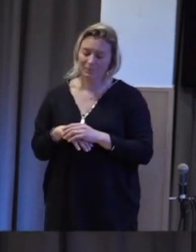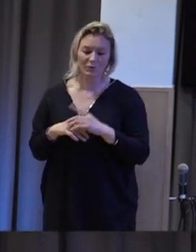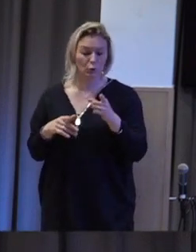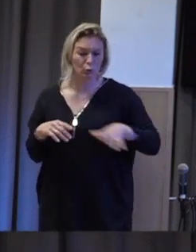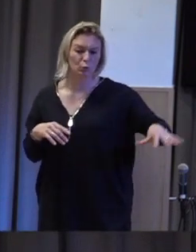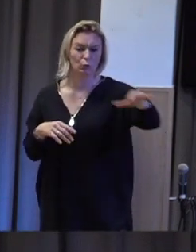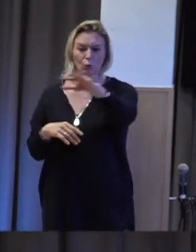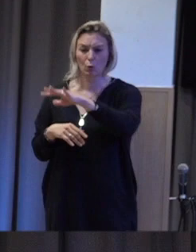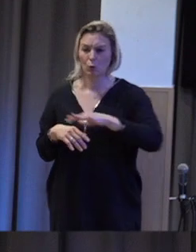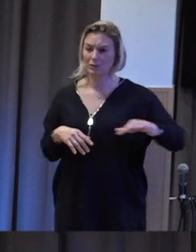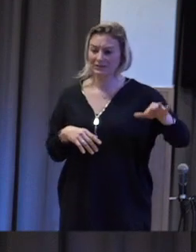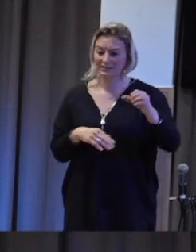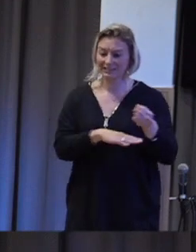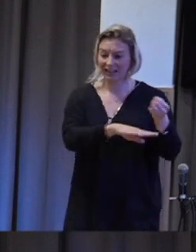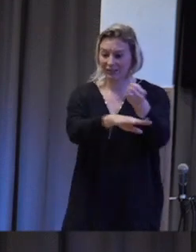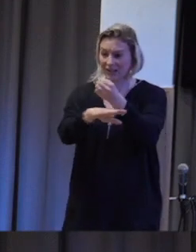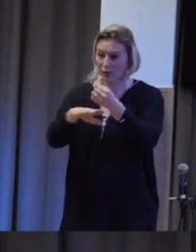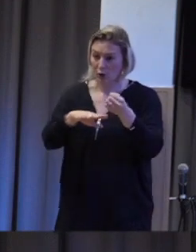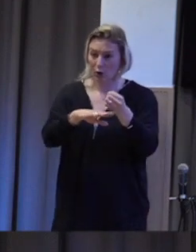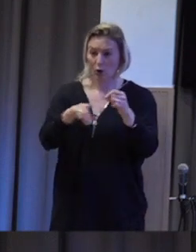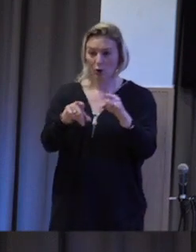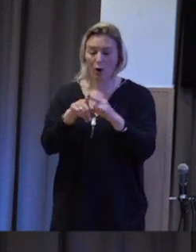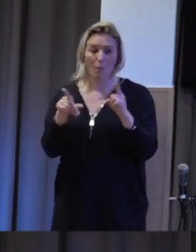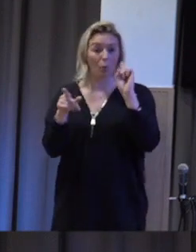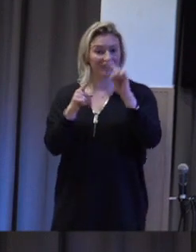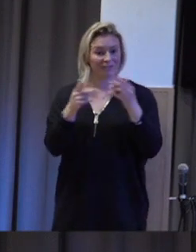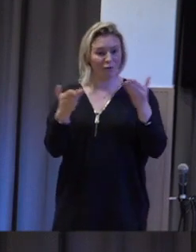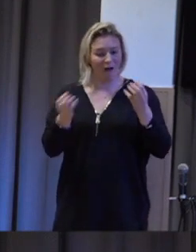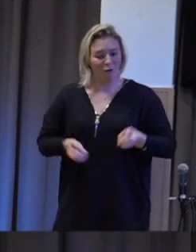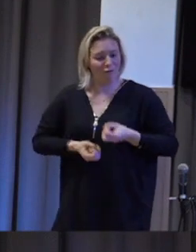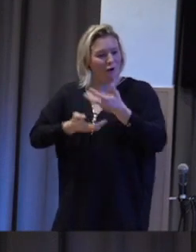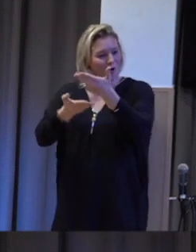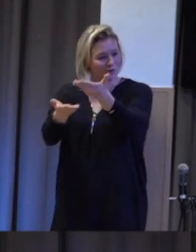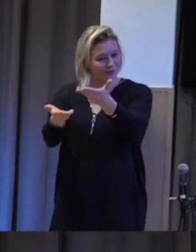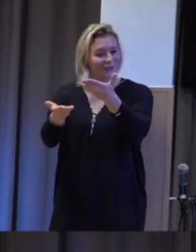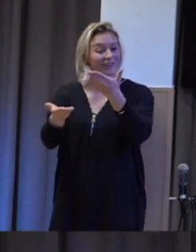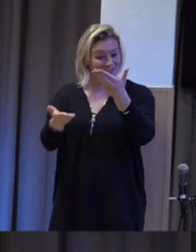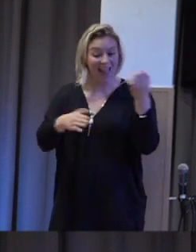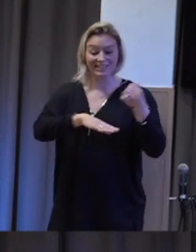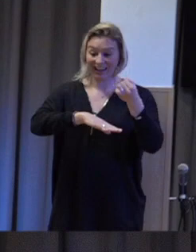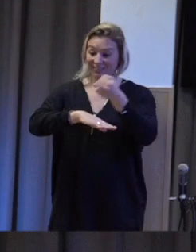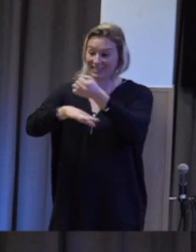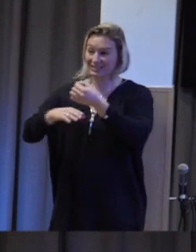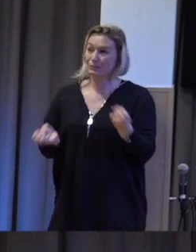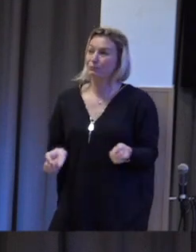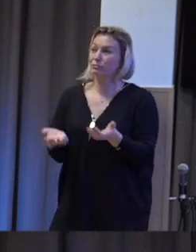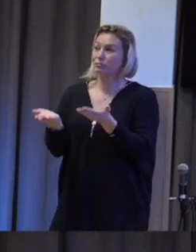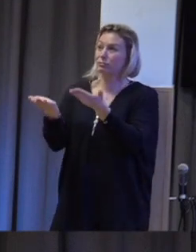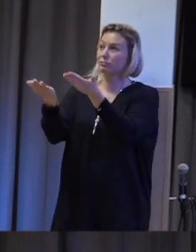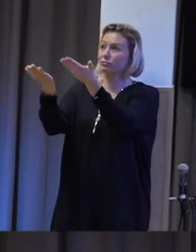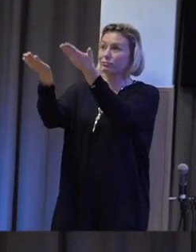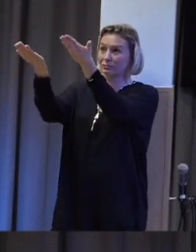donc établi pour présenter des offrandes et des sacrifices, d'où la nécessité d'avoir à présenter quelque